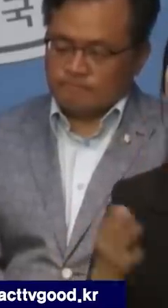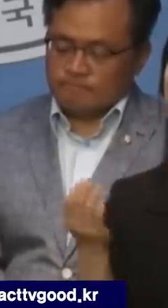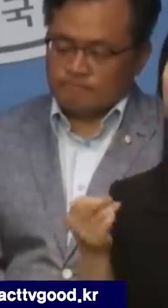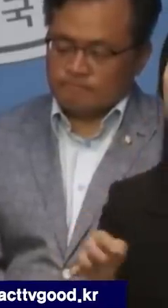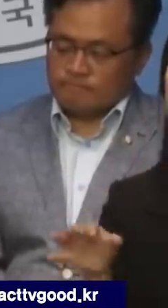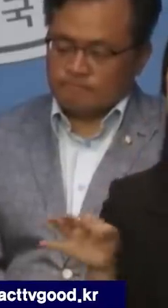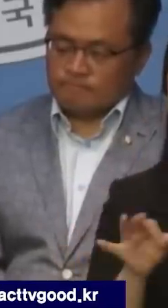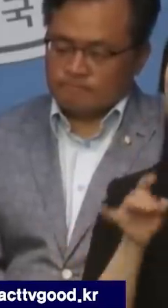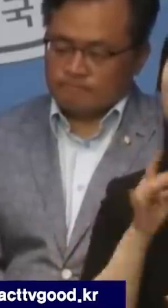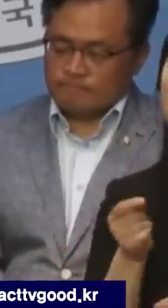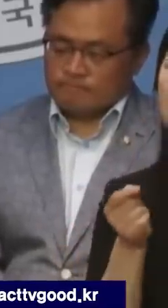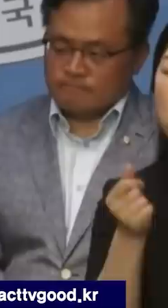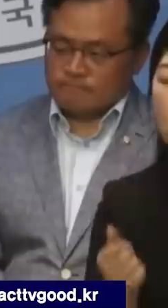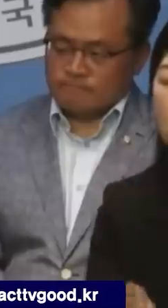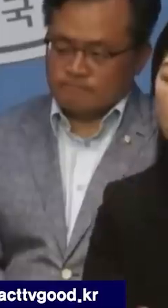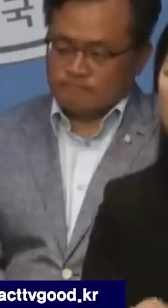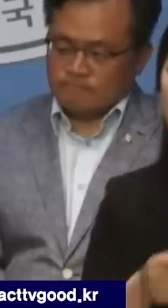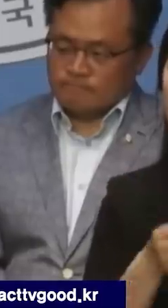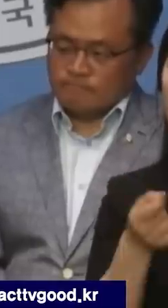시장에만 조금씩